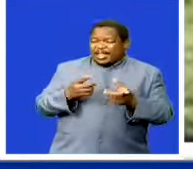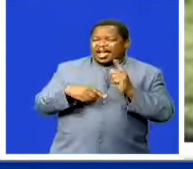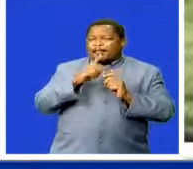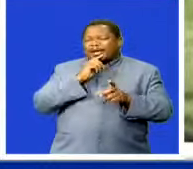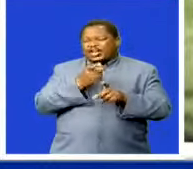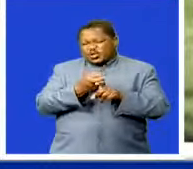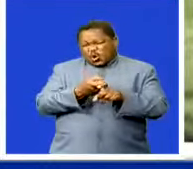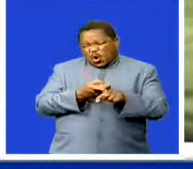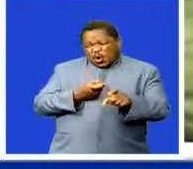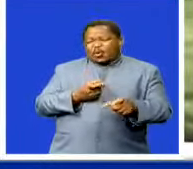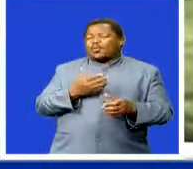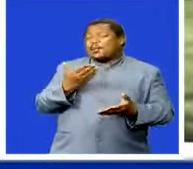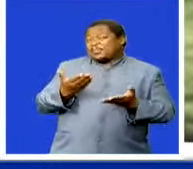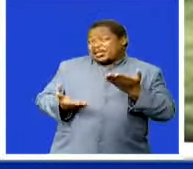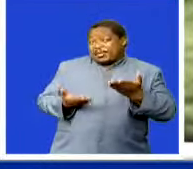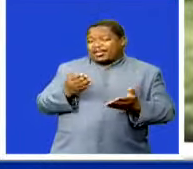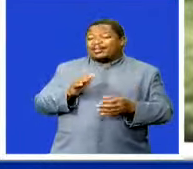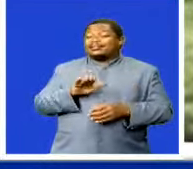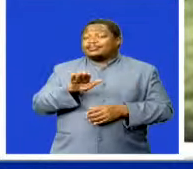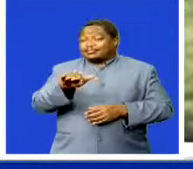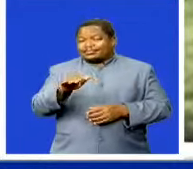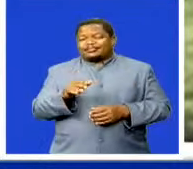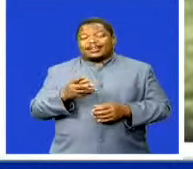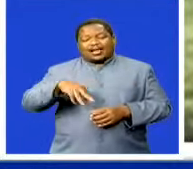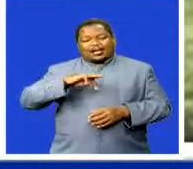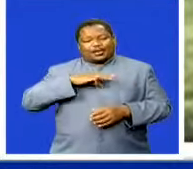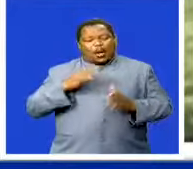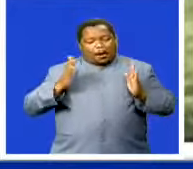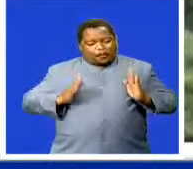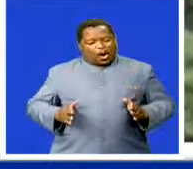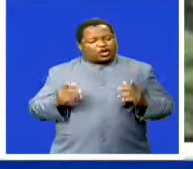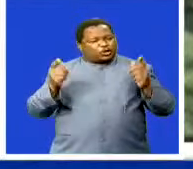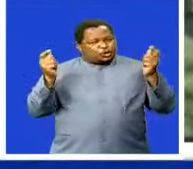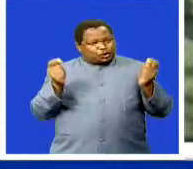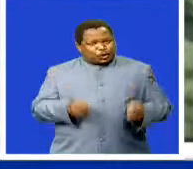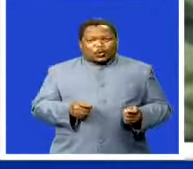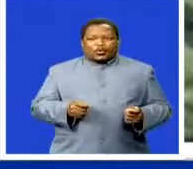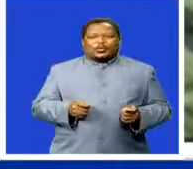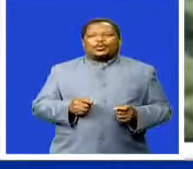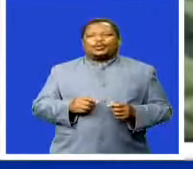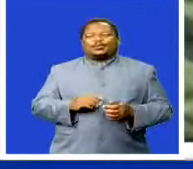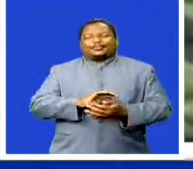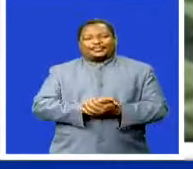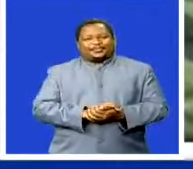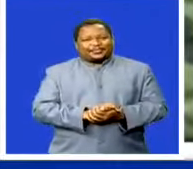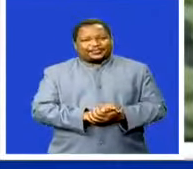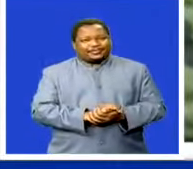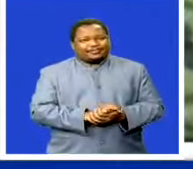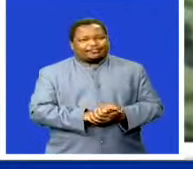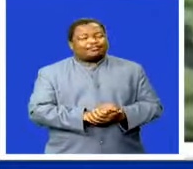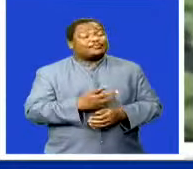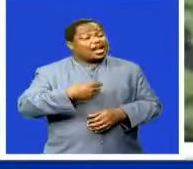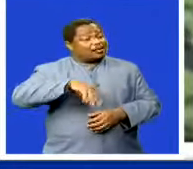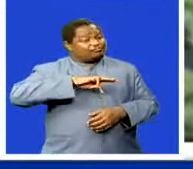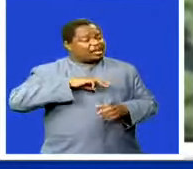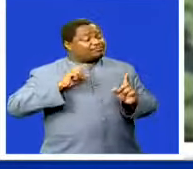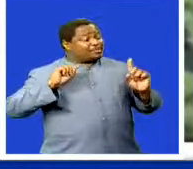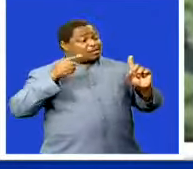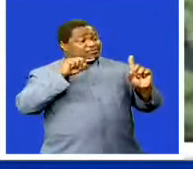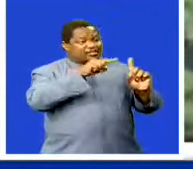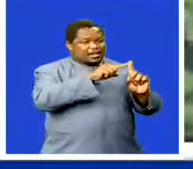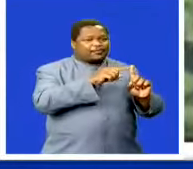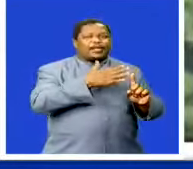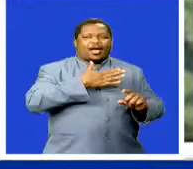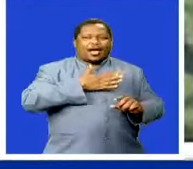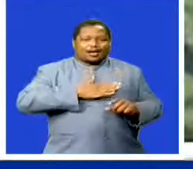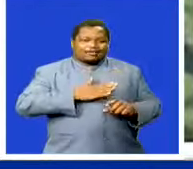sidaw catch up I think our next game just abe sesifit kakhulu objective give ukuthi vele sikhule not only thine